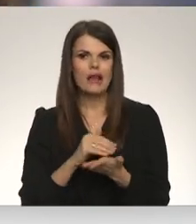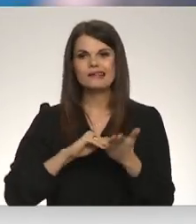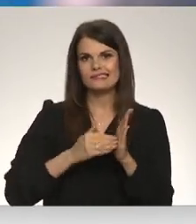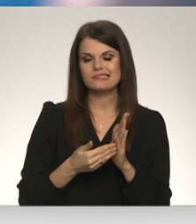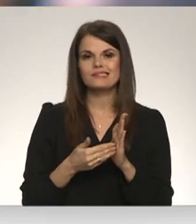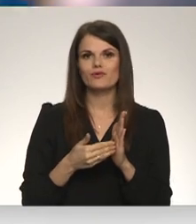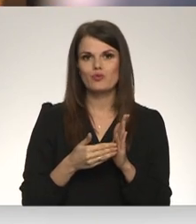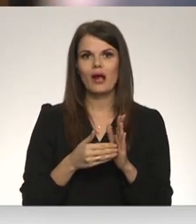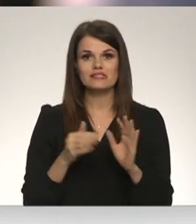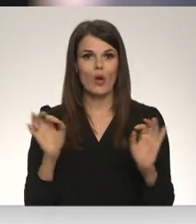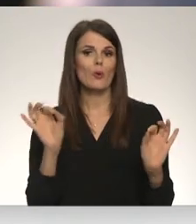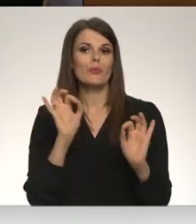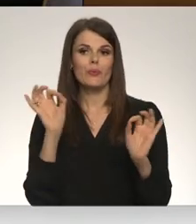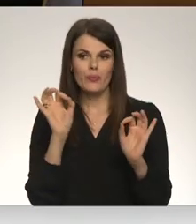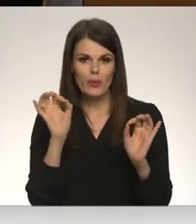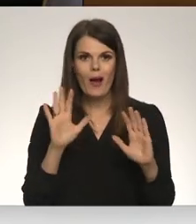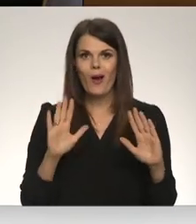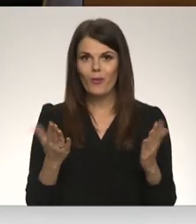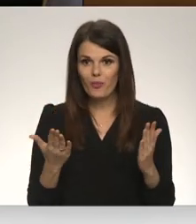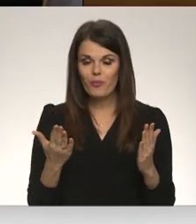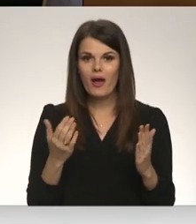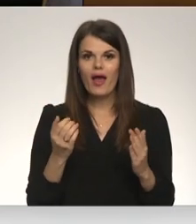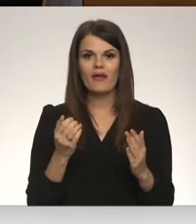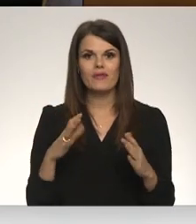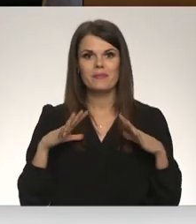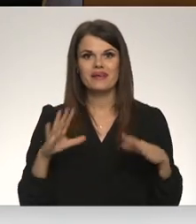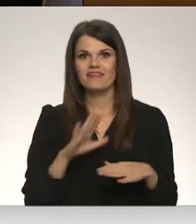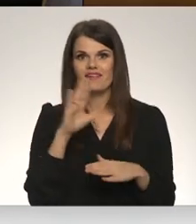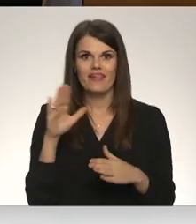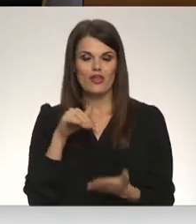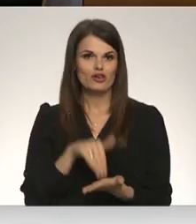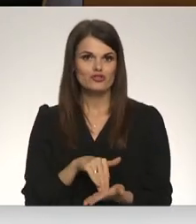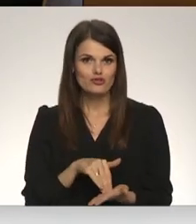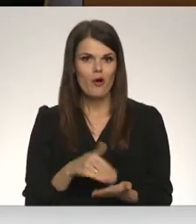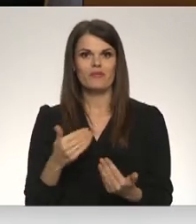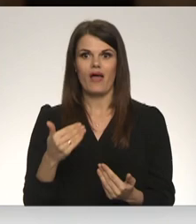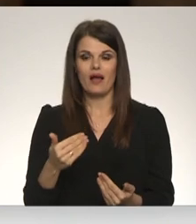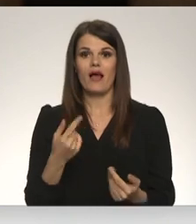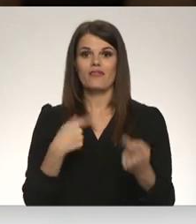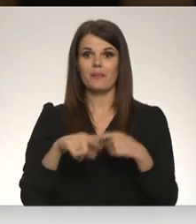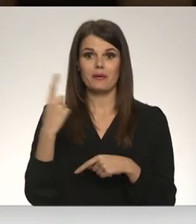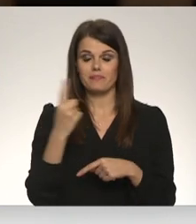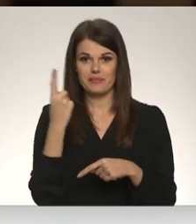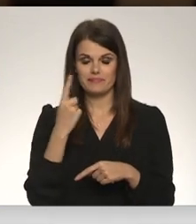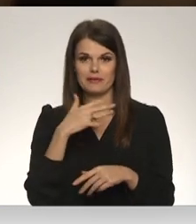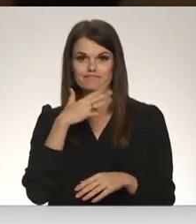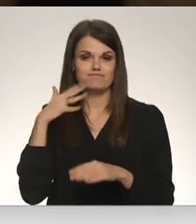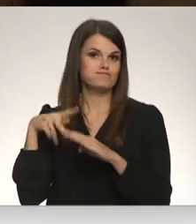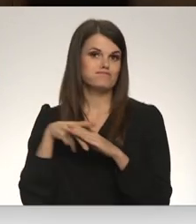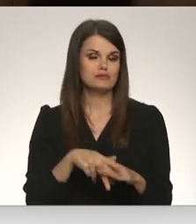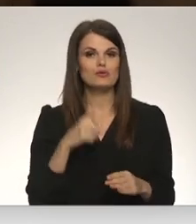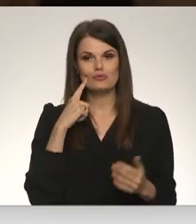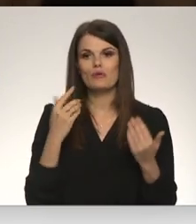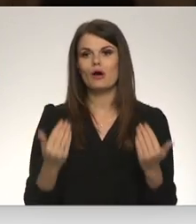bēgļu plūsmām stabilizējās, tad līdz ar dīkstāvi brīvdienās šodien atkal pārslodze. Diemžēl netiek izslēgts, ka